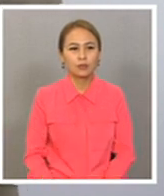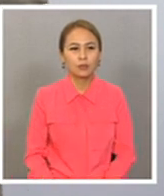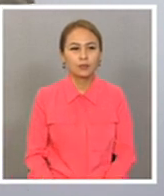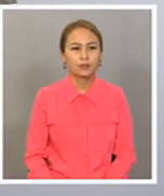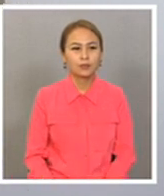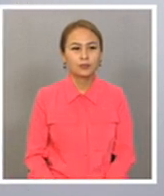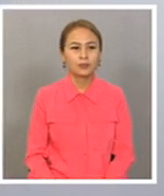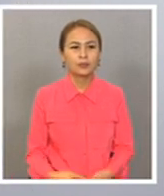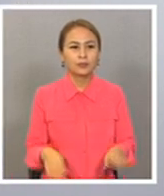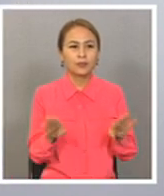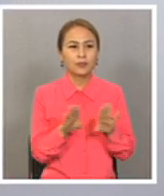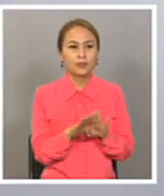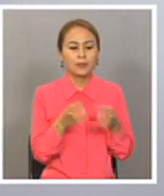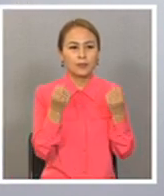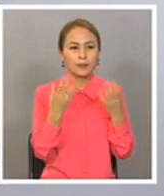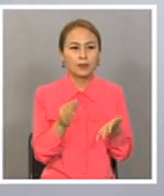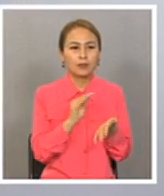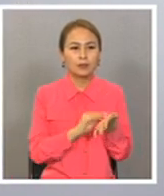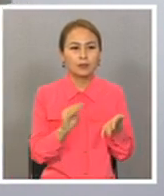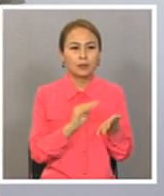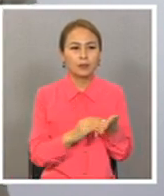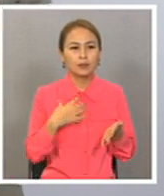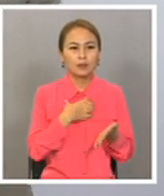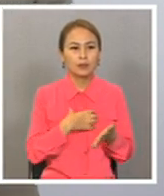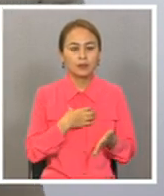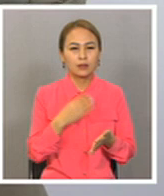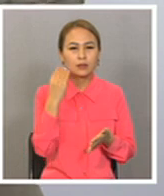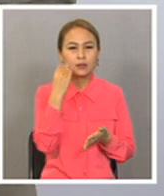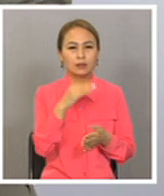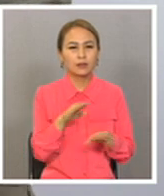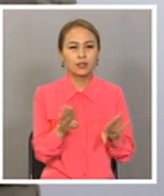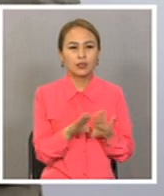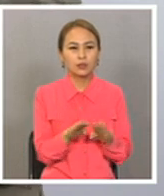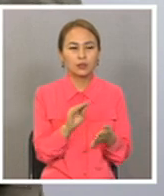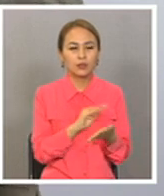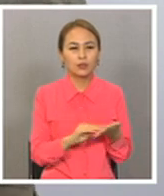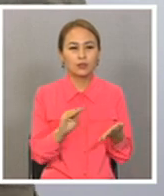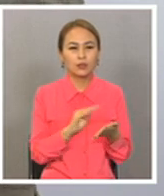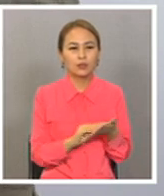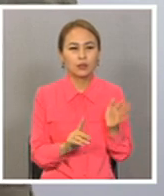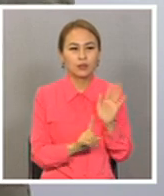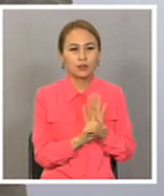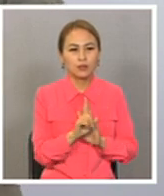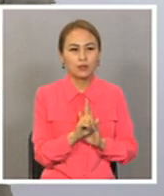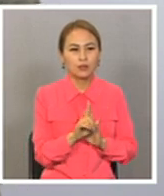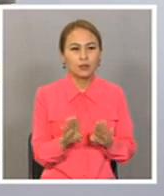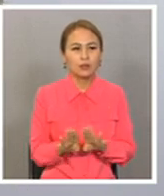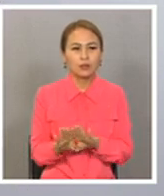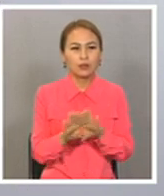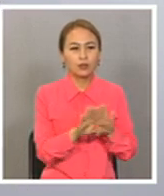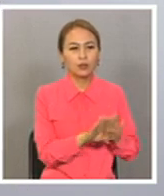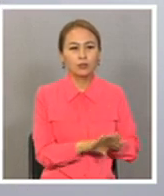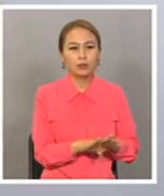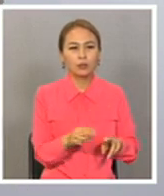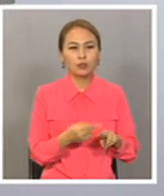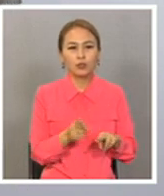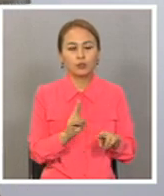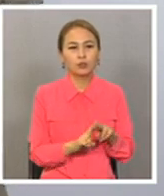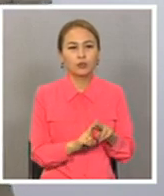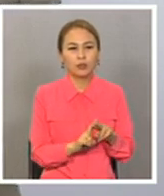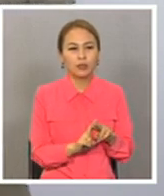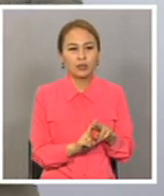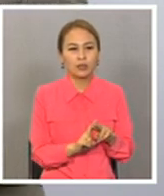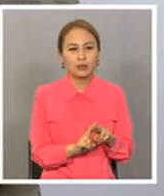үшін жай бөлшектің негізгі қасиетін еске түсірейік. Алымын да бөлімін де 1-дей санға көбейтетін болсақ, онда бөлшегіміз